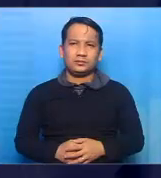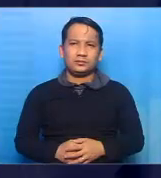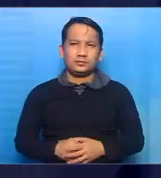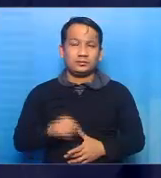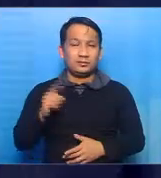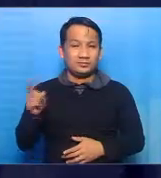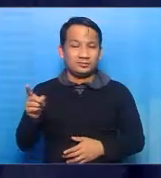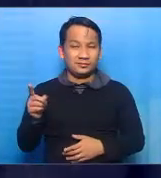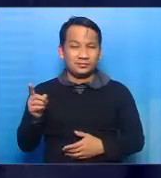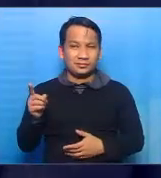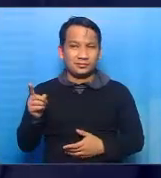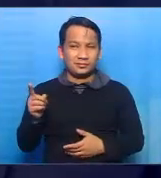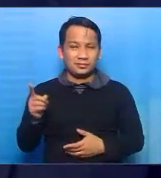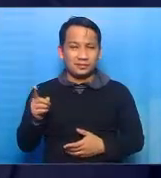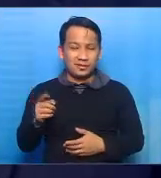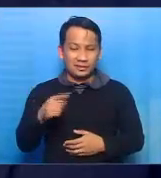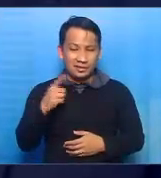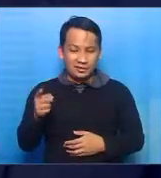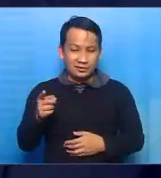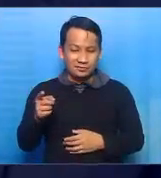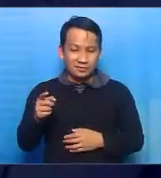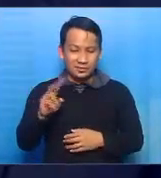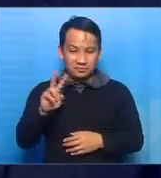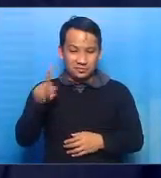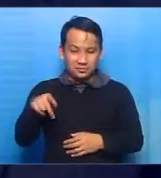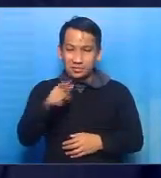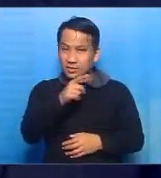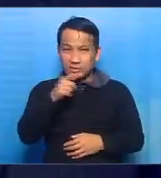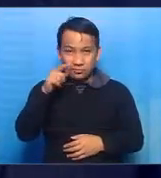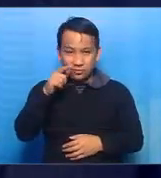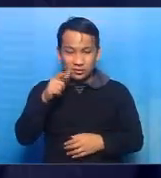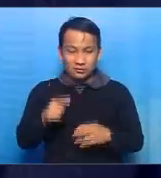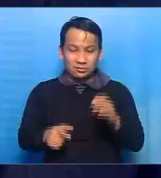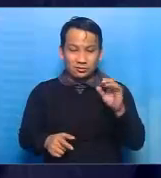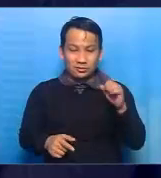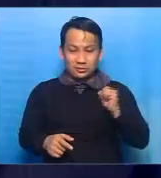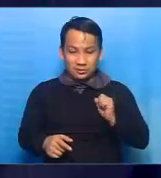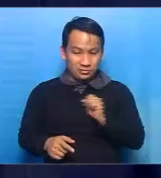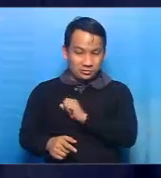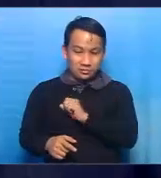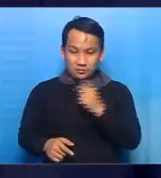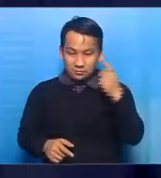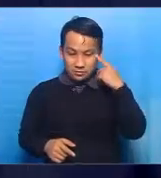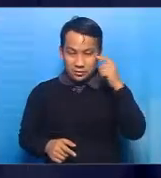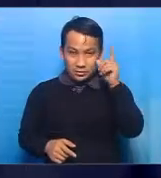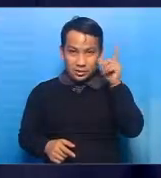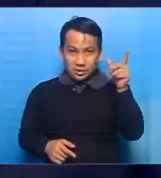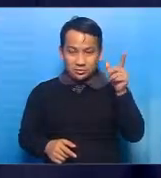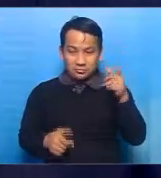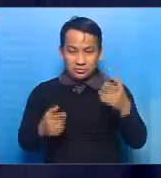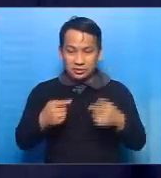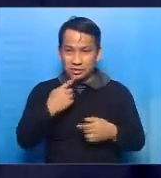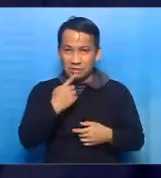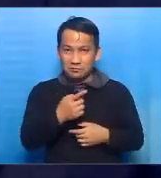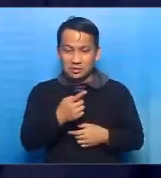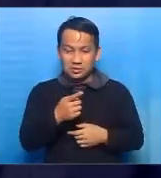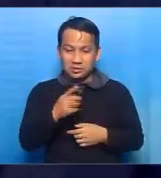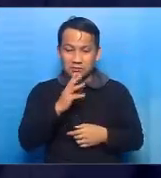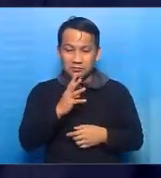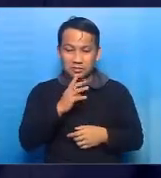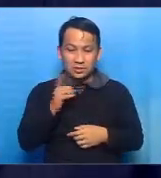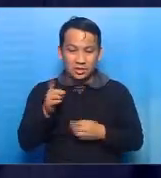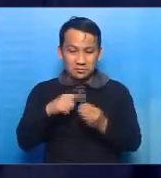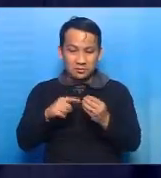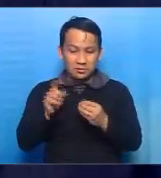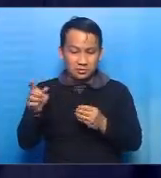nakatikim ng mga manghang na salita sina Vice President Lenny Robredo at Senator Ping Lacson mula kay Pangulong Duterte kaugnay sa